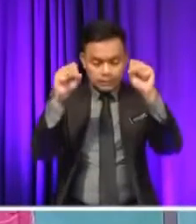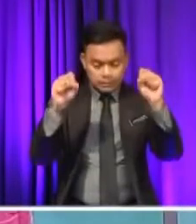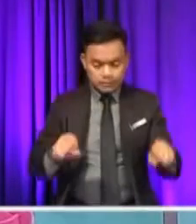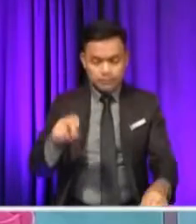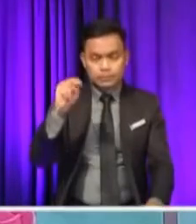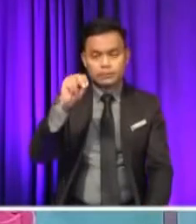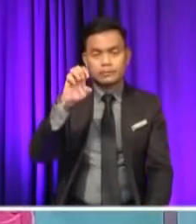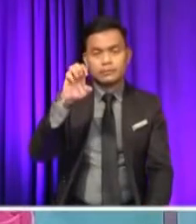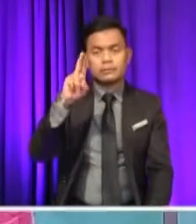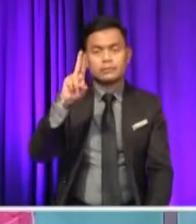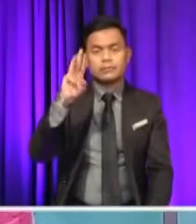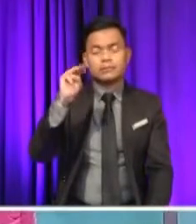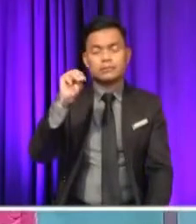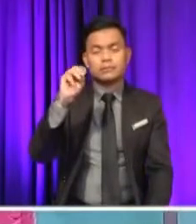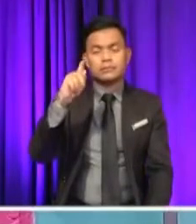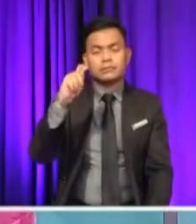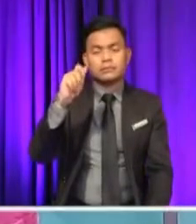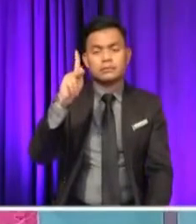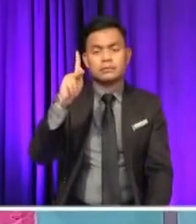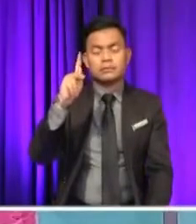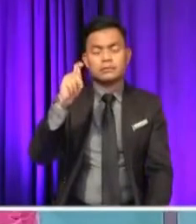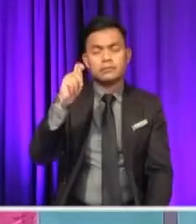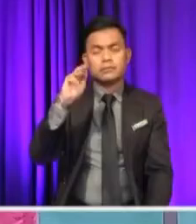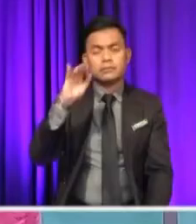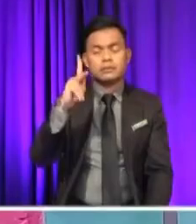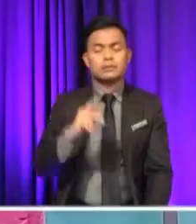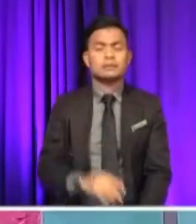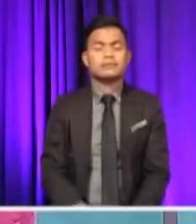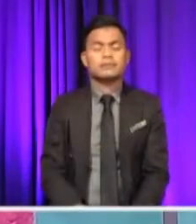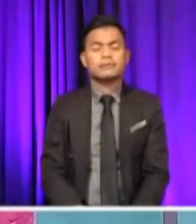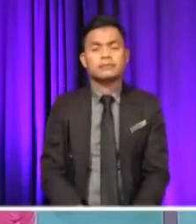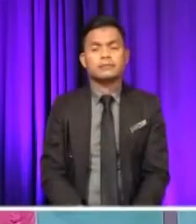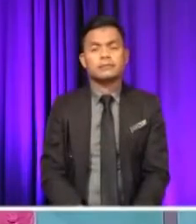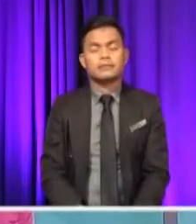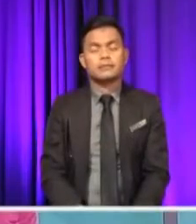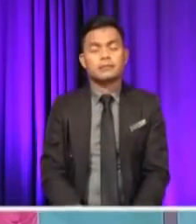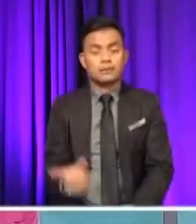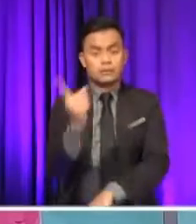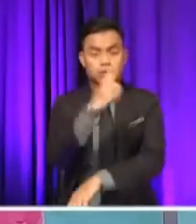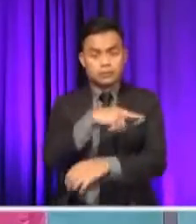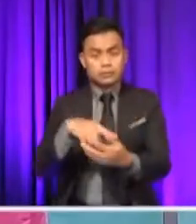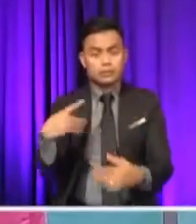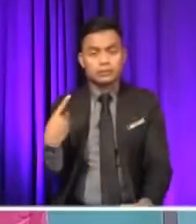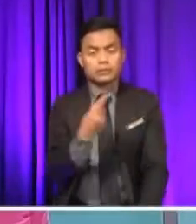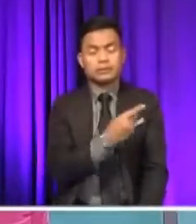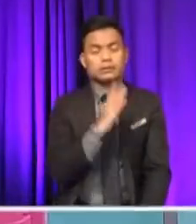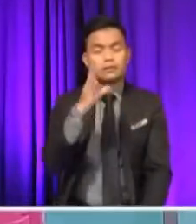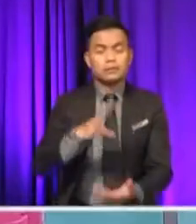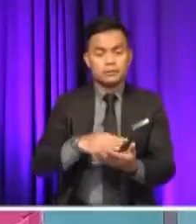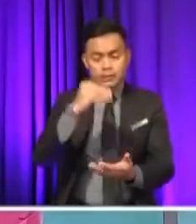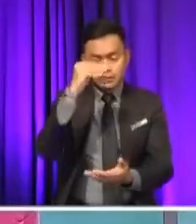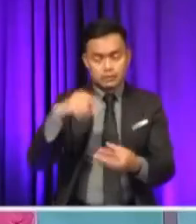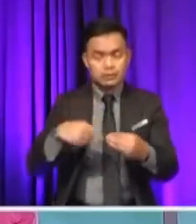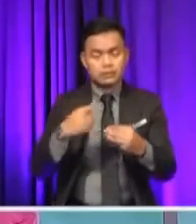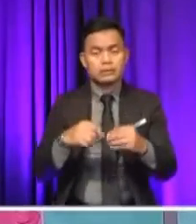selalunya kalau kita belajar sistem pneumatik dengan sistem hidrolik. Tapi hari ini kita nak belajar tentang sistem pneumatik. Okey,